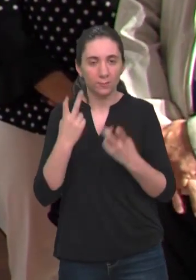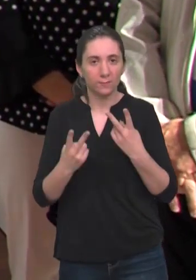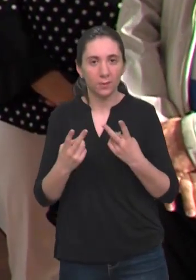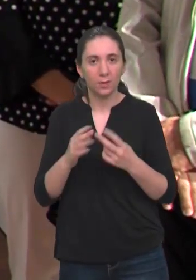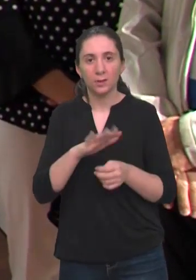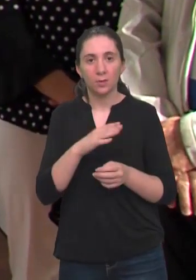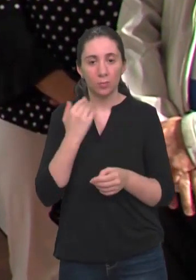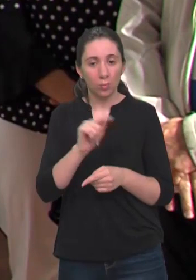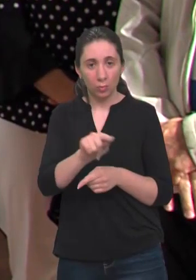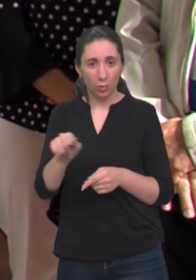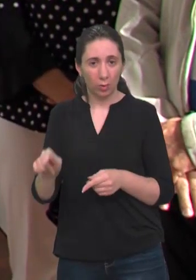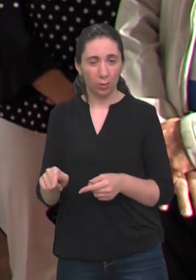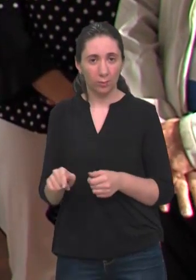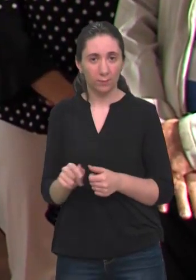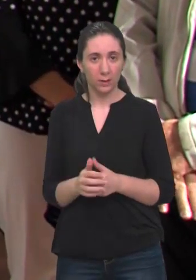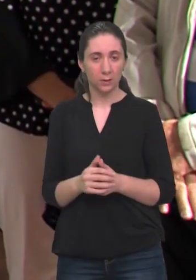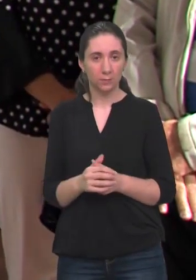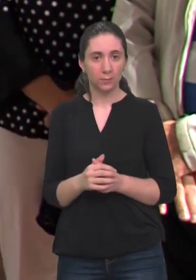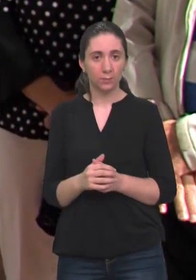Većinu ovih